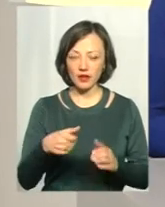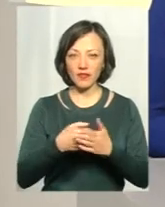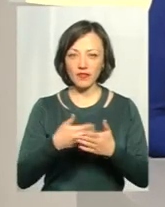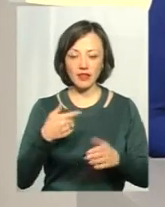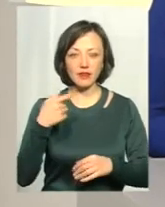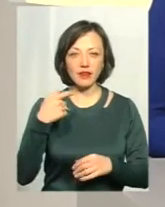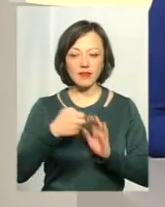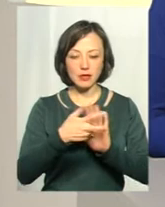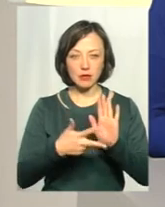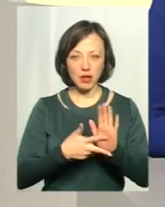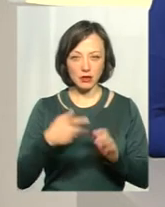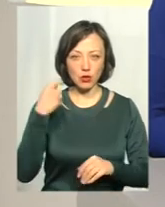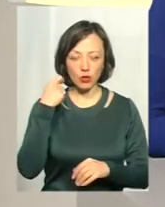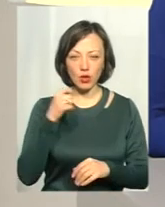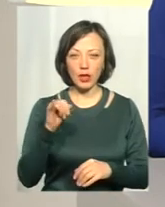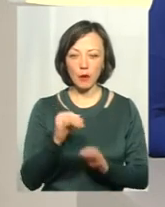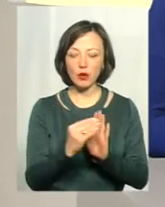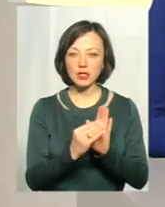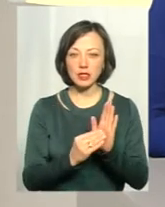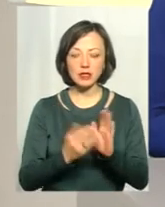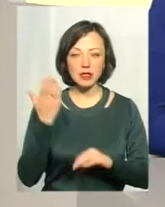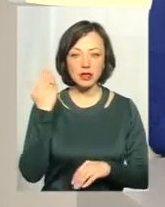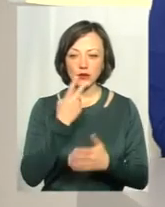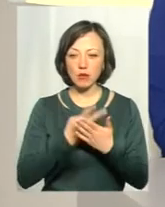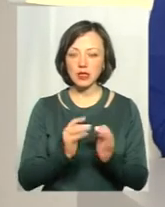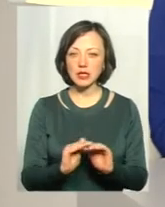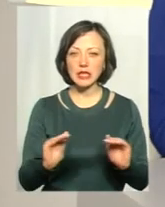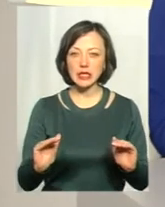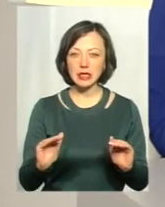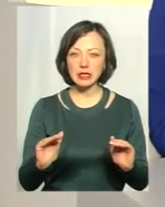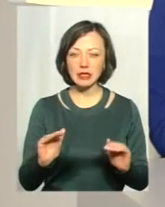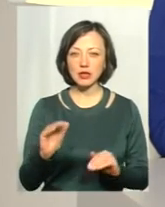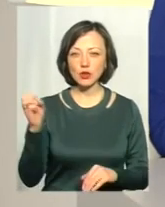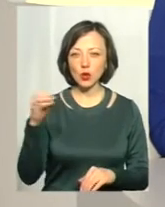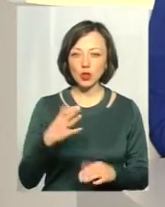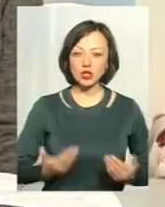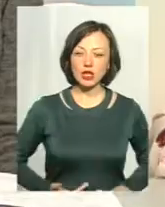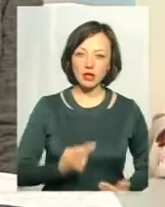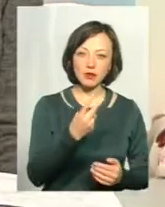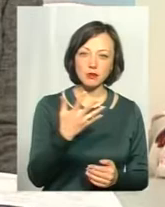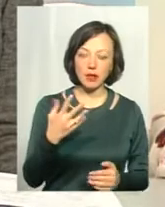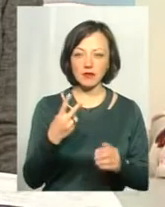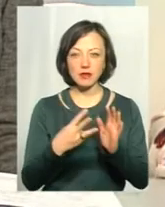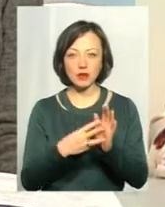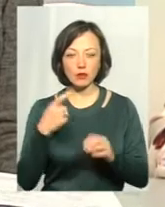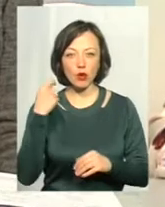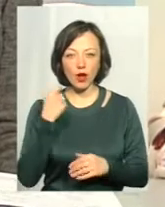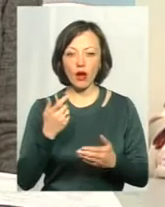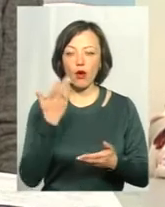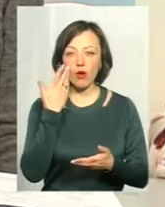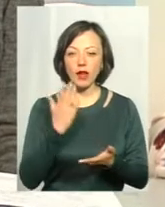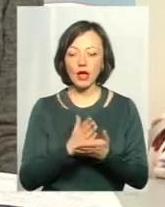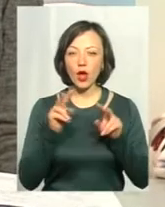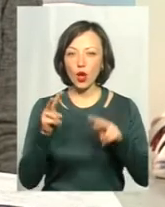від 18 років. І по статистиці я раніше бачила, що діти сонця жили 25-28 років. Зараз дивлюся, коли є